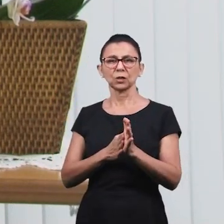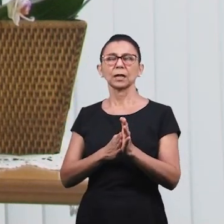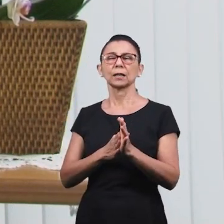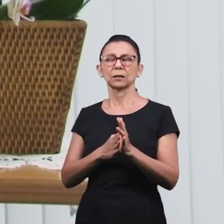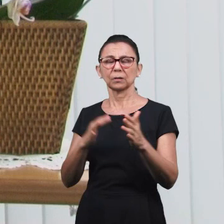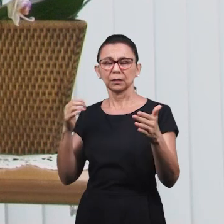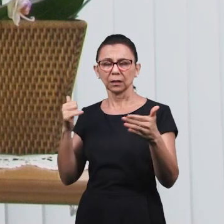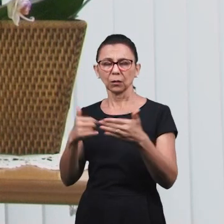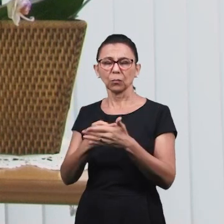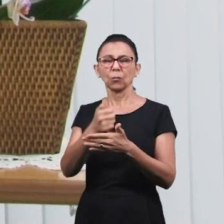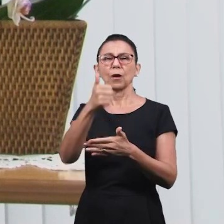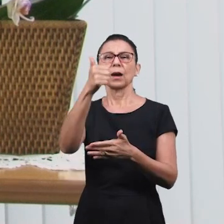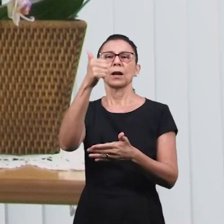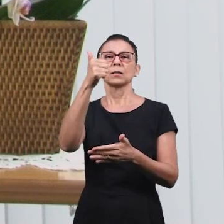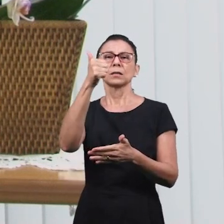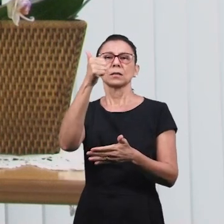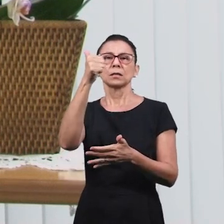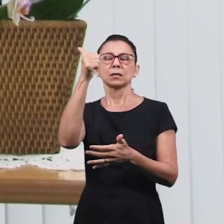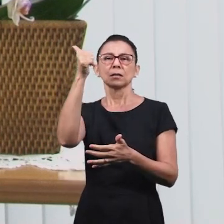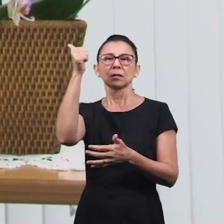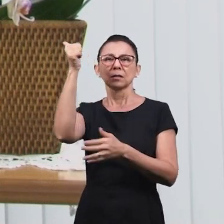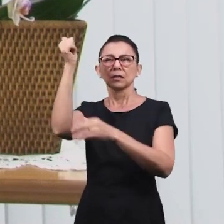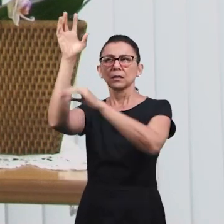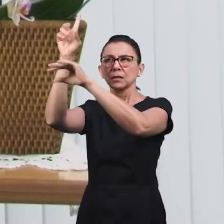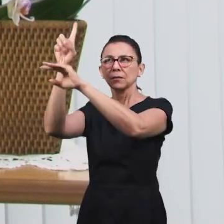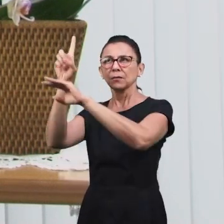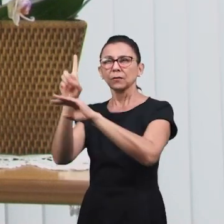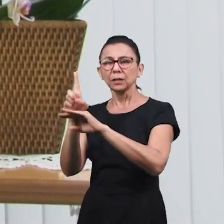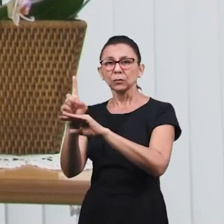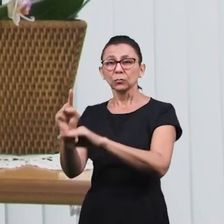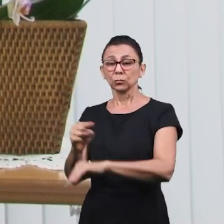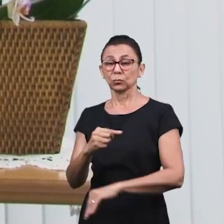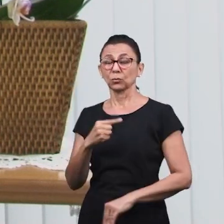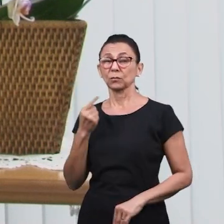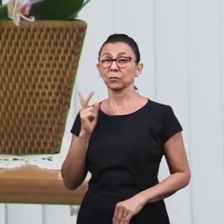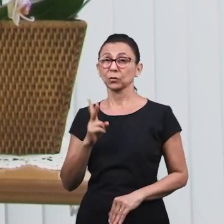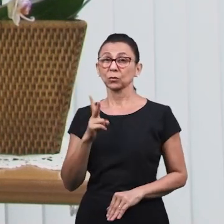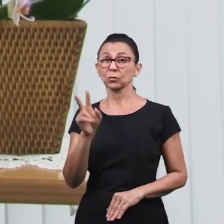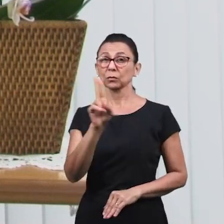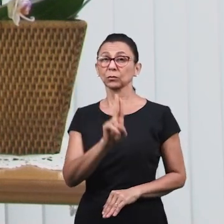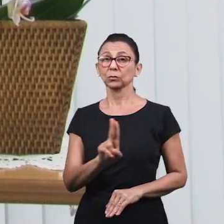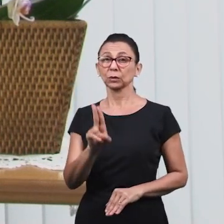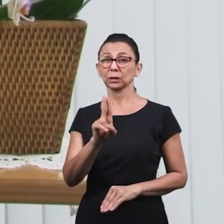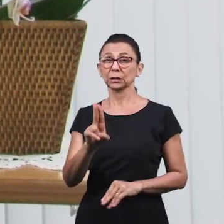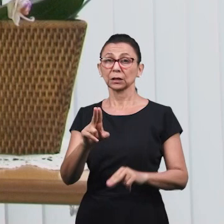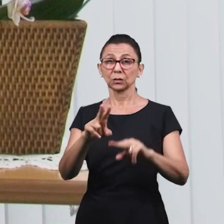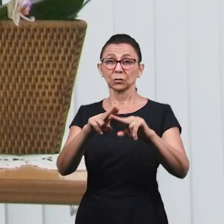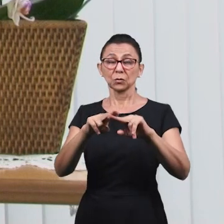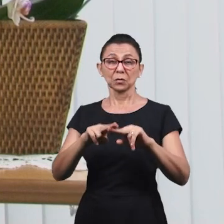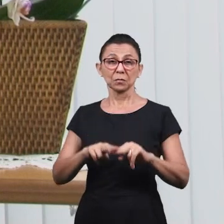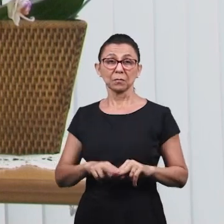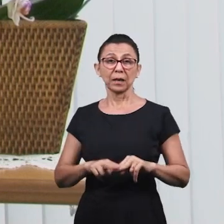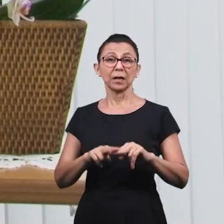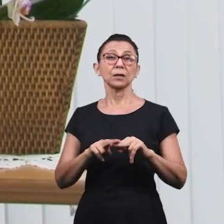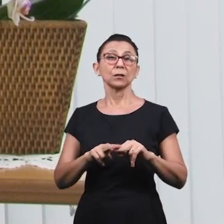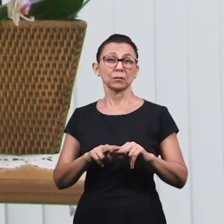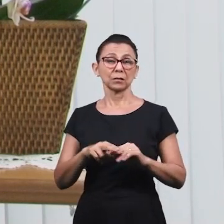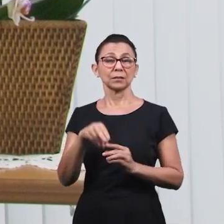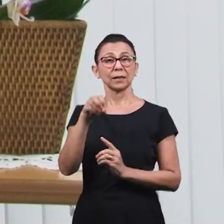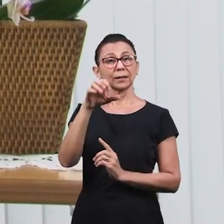Jésus est aux portes. Loué soit le nom du Seigneur. Et nous allons utiliser toutes ces ressources qu'il nous a